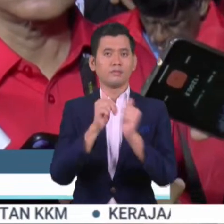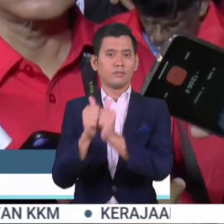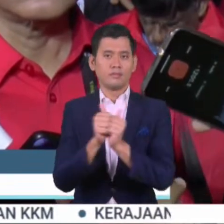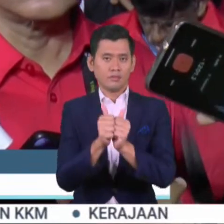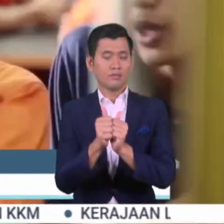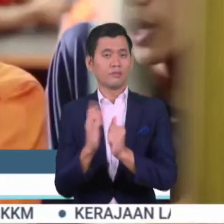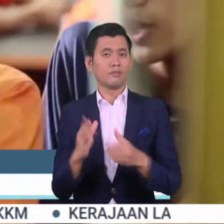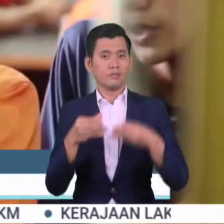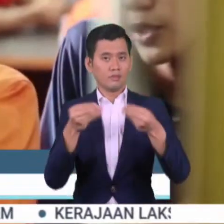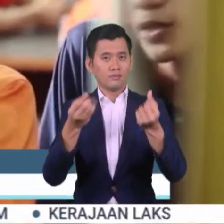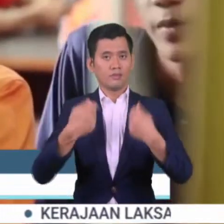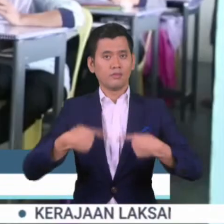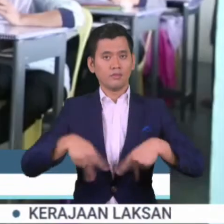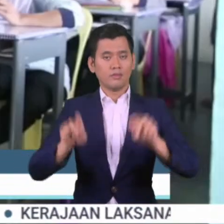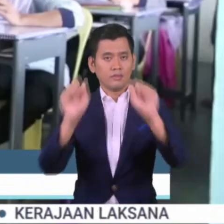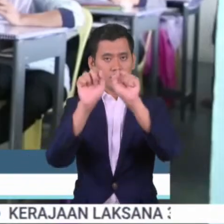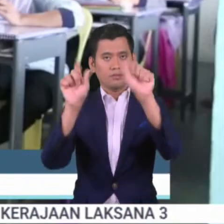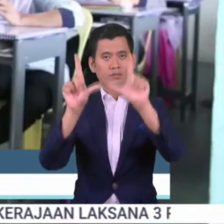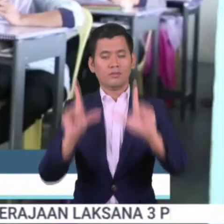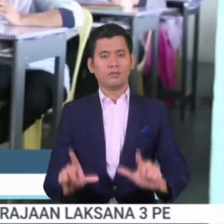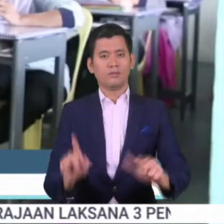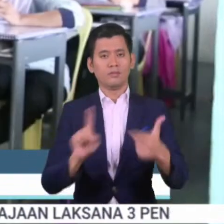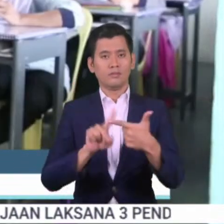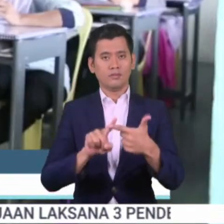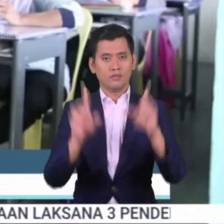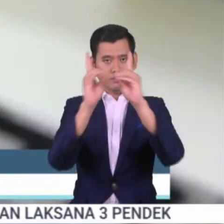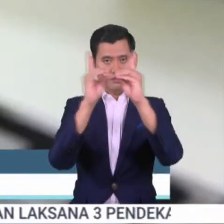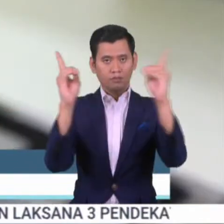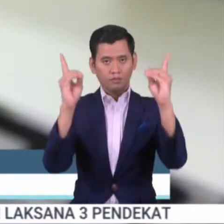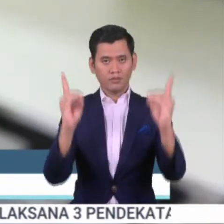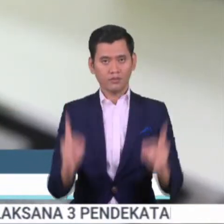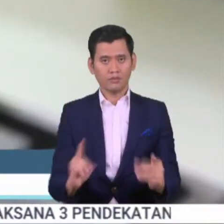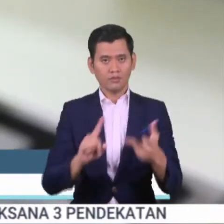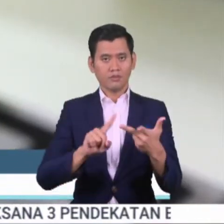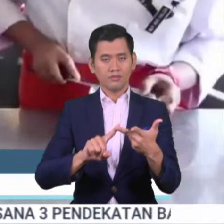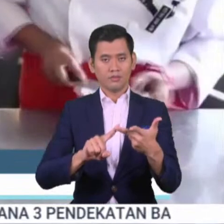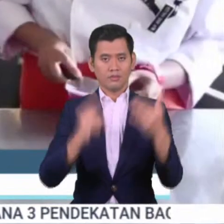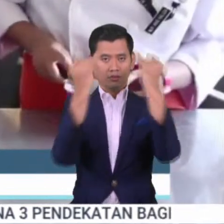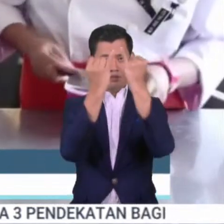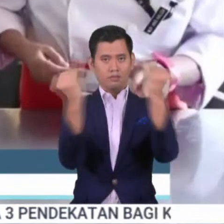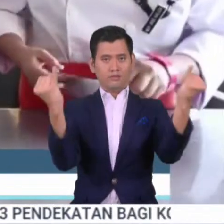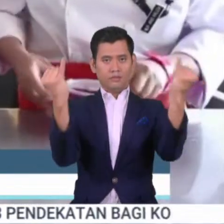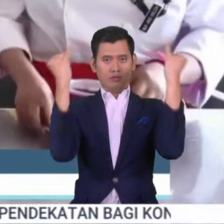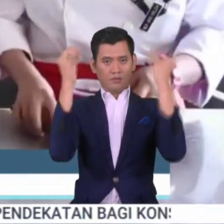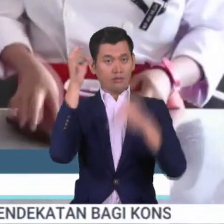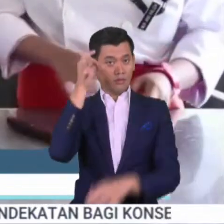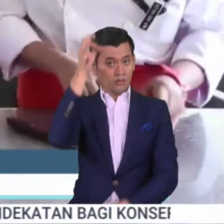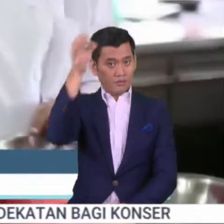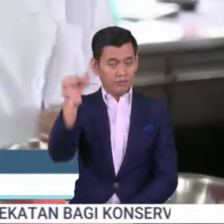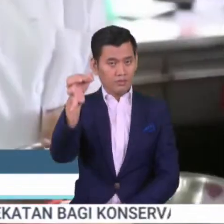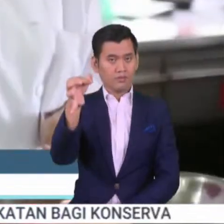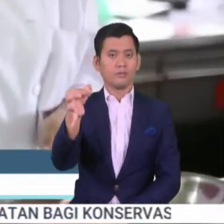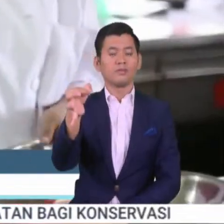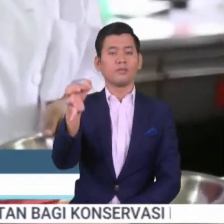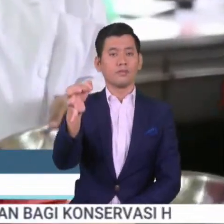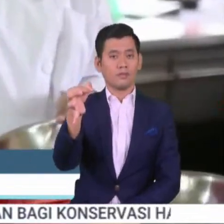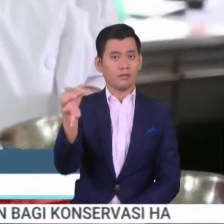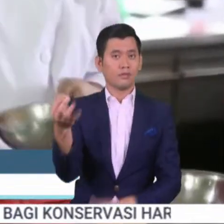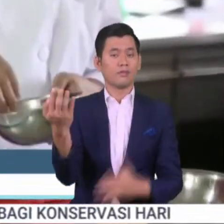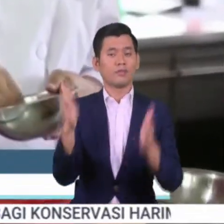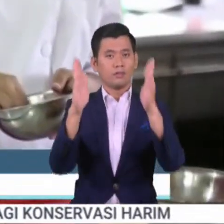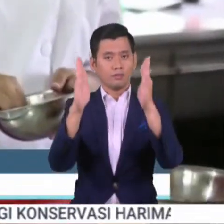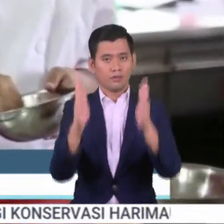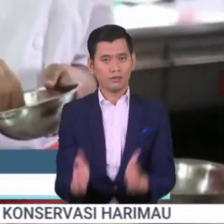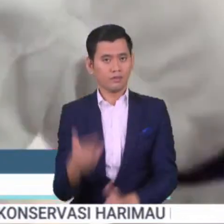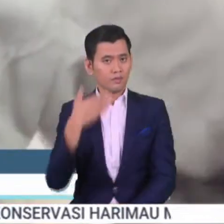peringkat sijil kepada peringkat diploma, kepada peringkat ijazah di masa hadapan, supaya selepas ini di masa hadapan, anak-anak